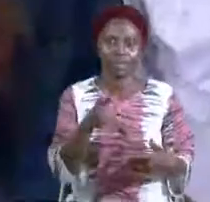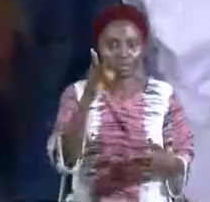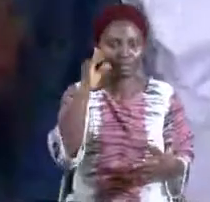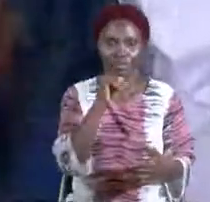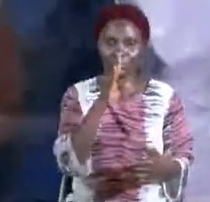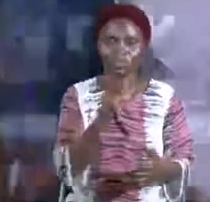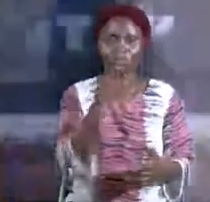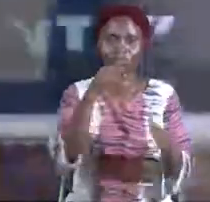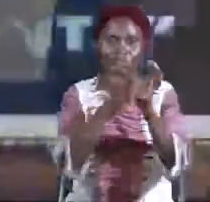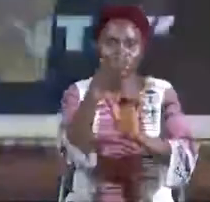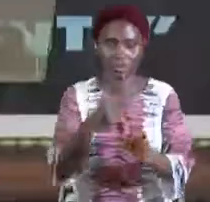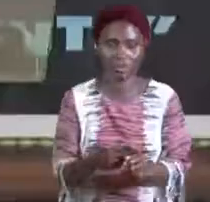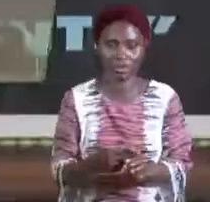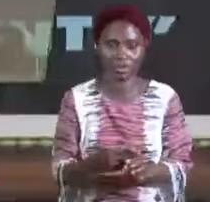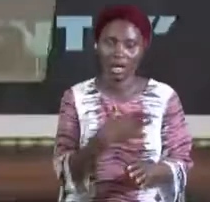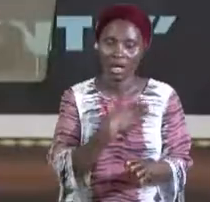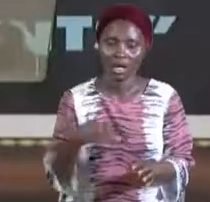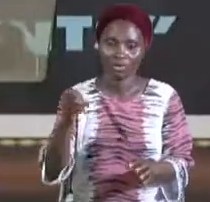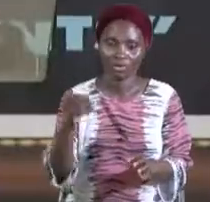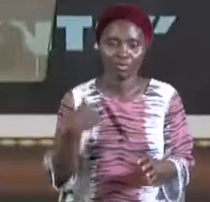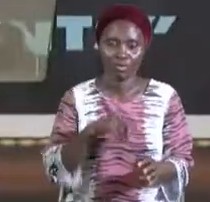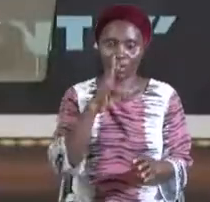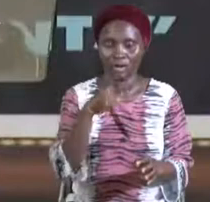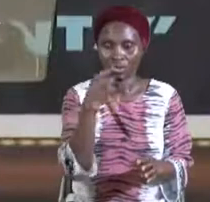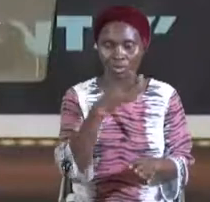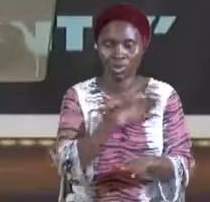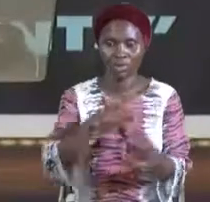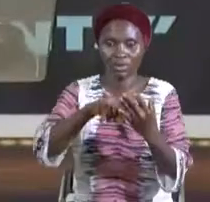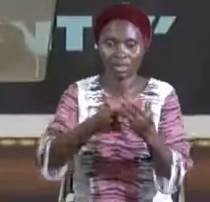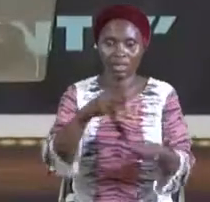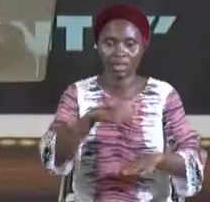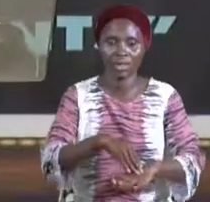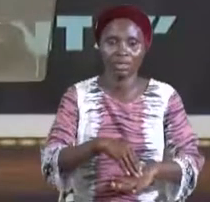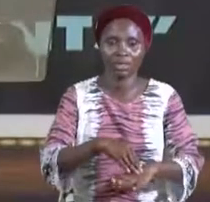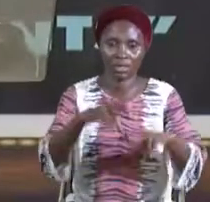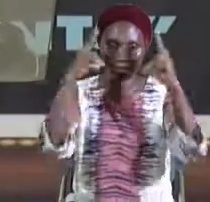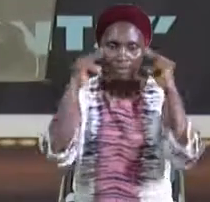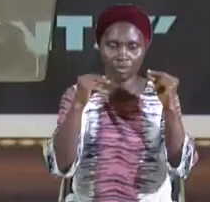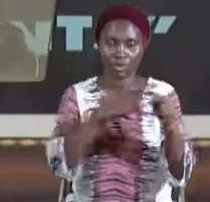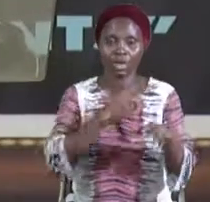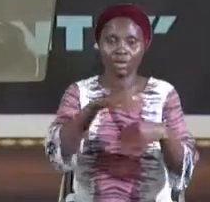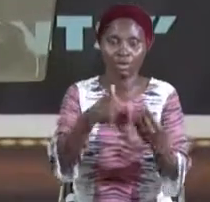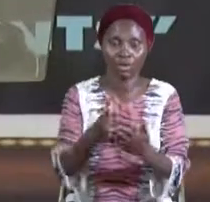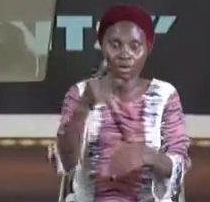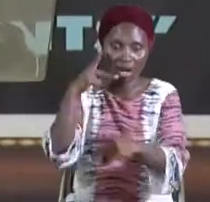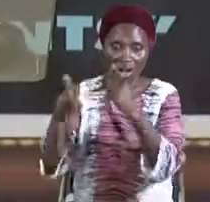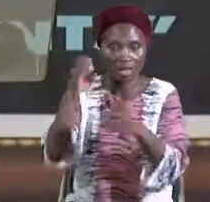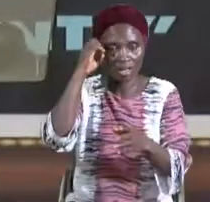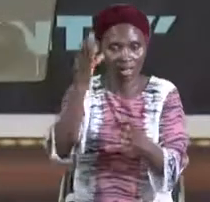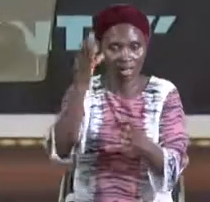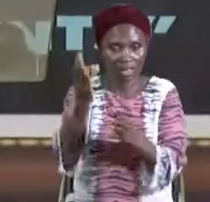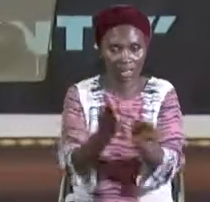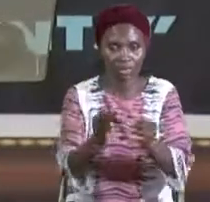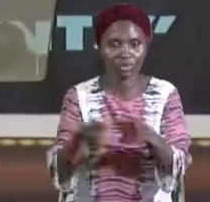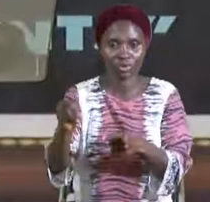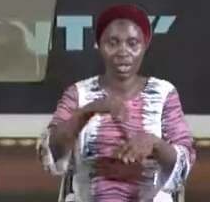Jésus. Alors, on nous dit, commençant par Moïse et par tous les prophètes, il leur expliqua dans toutes les Écritures ce